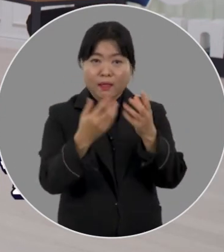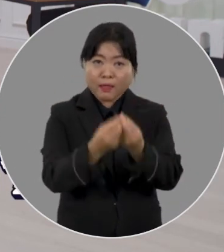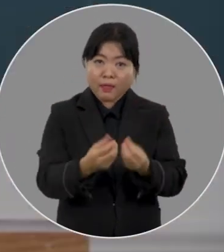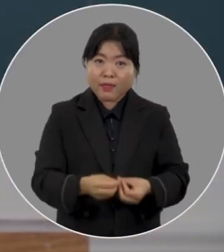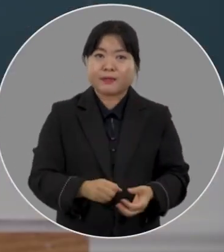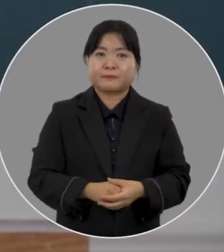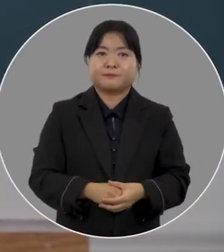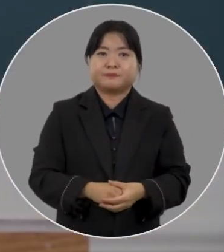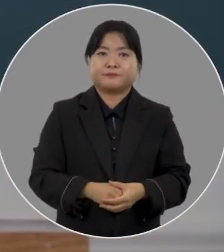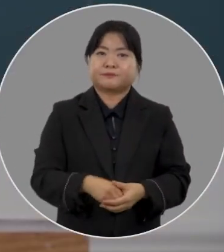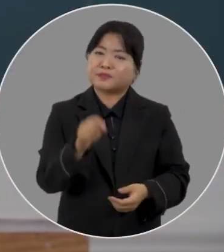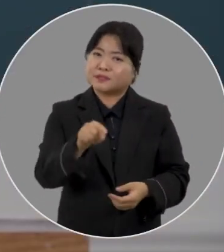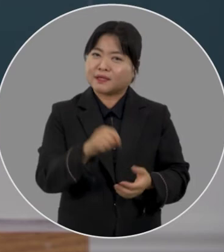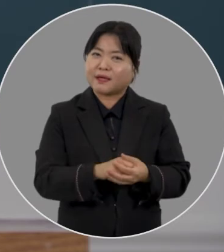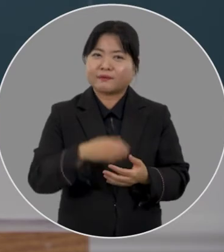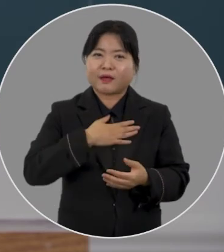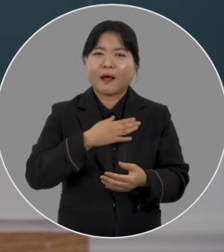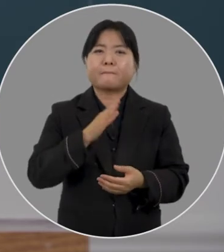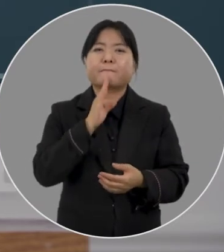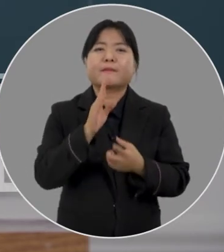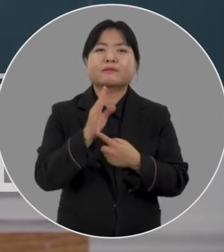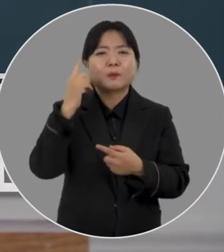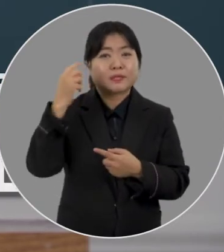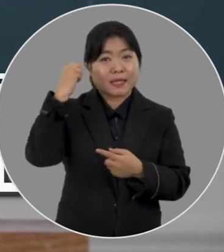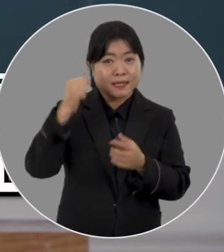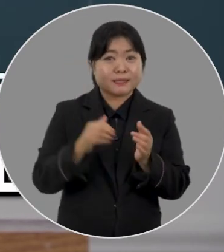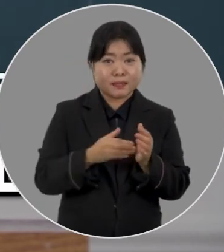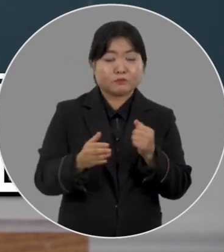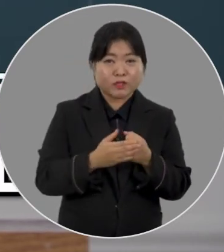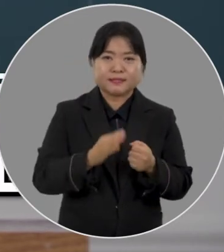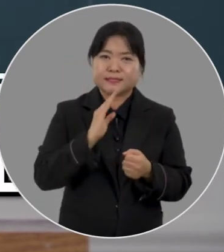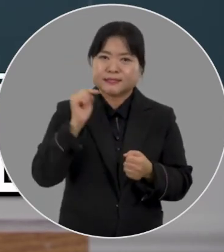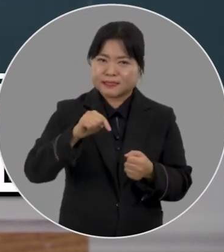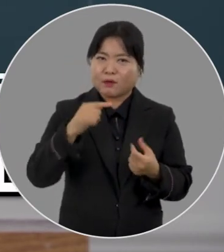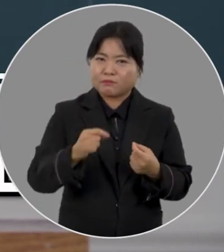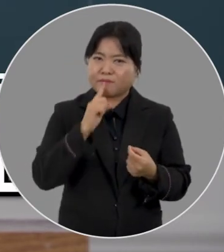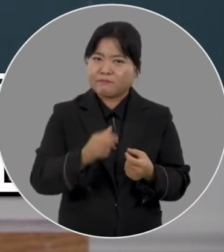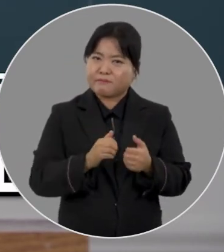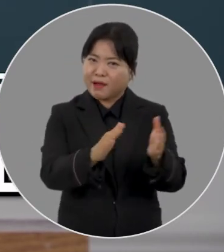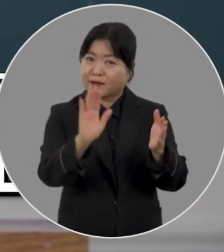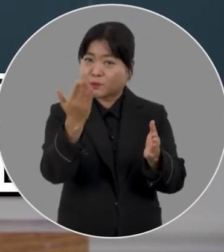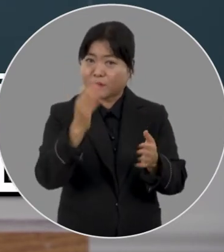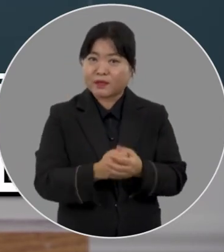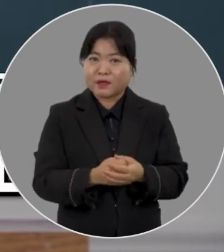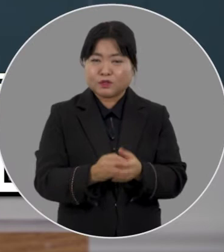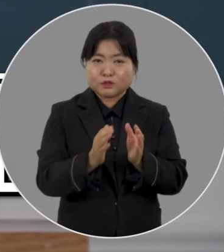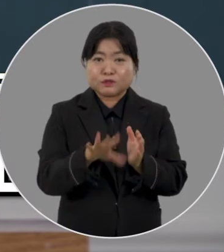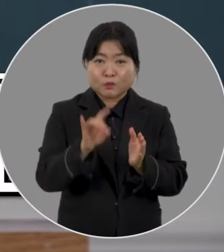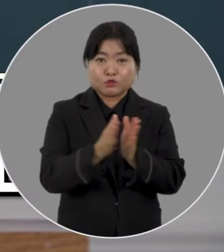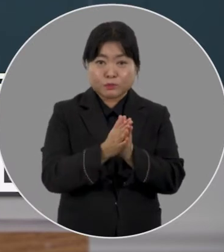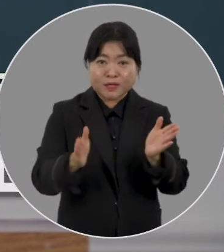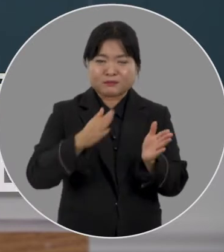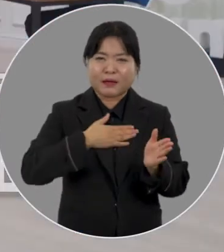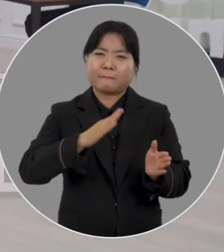사례. 그래서 그게 그러니까 내가 옳다라고 생각하기 때문에 사실은 그런 말을 하게 되는 거잖아요. 출발점이 그렇다고